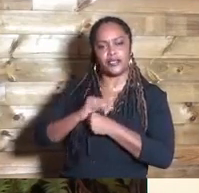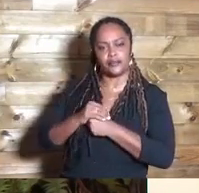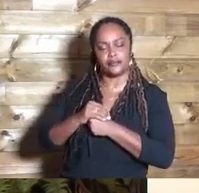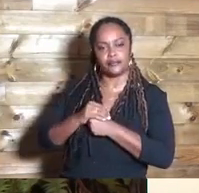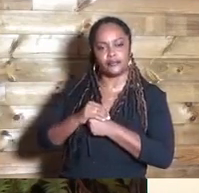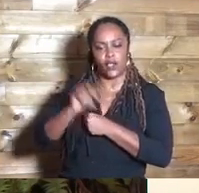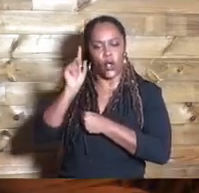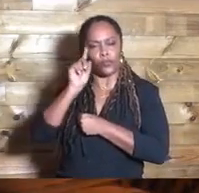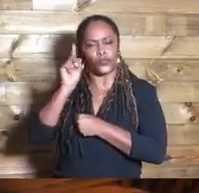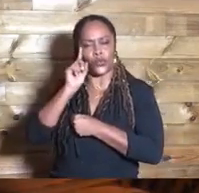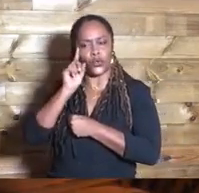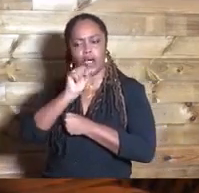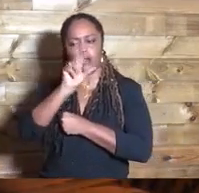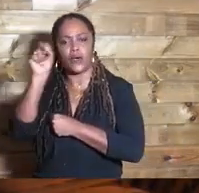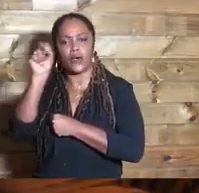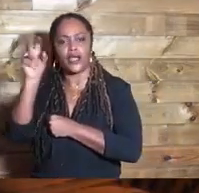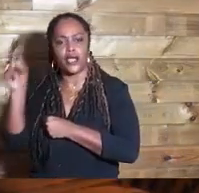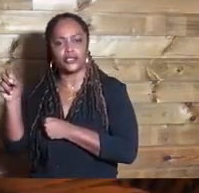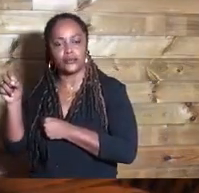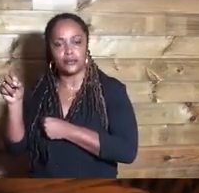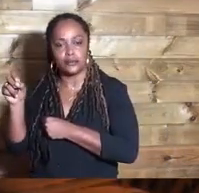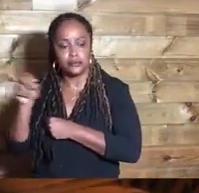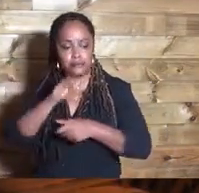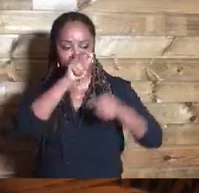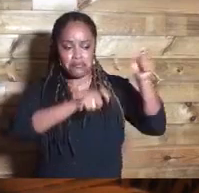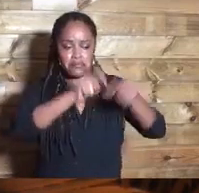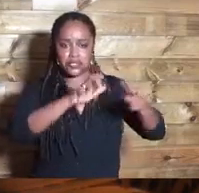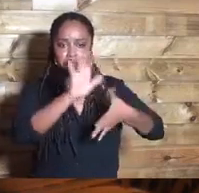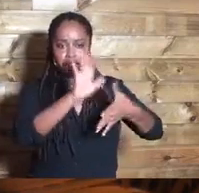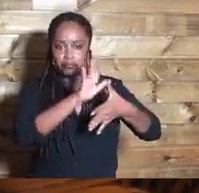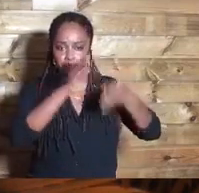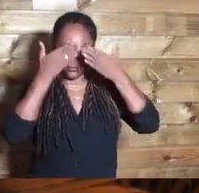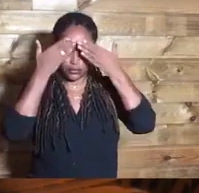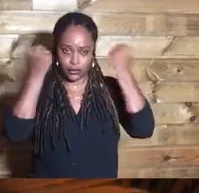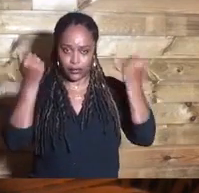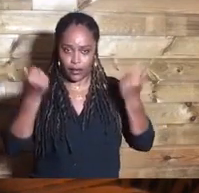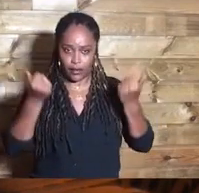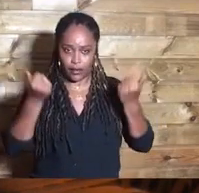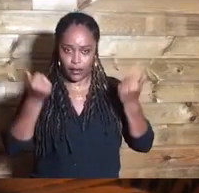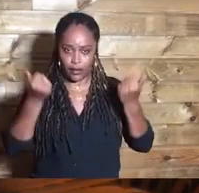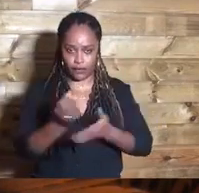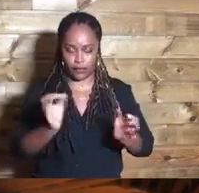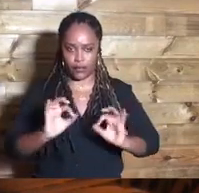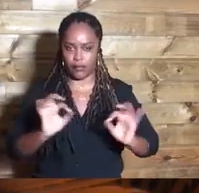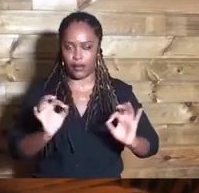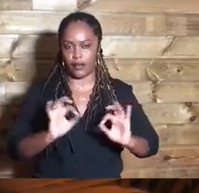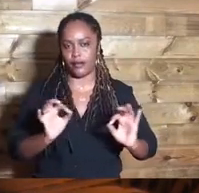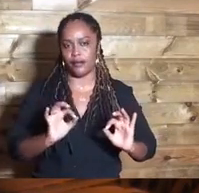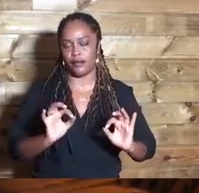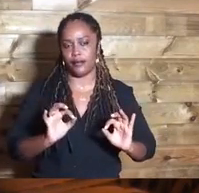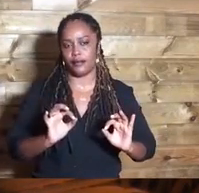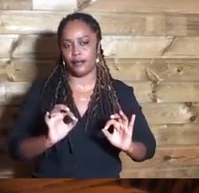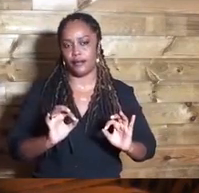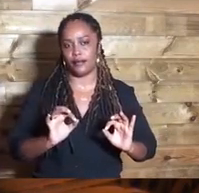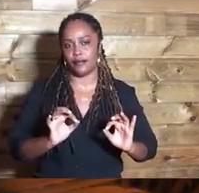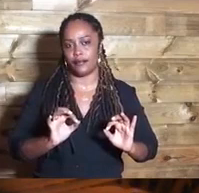travail réel de chacun. Nous irons plus loin que la loi en matière de transparence et de contrôle populaire. A